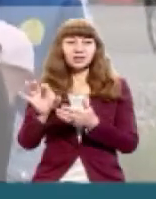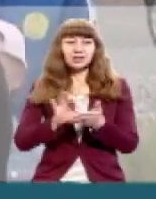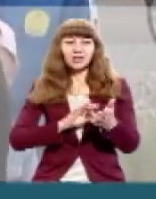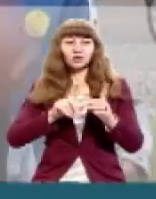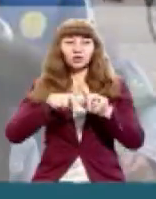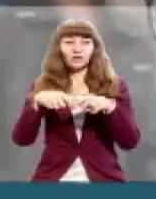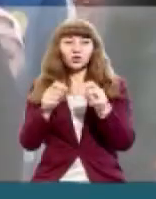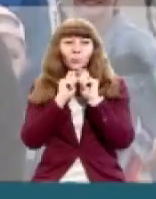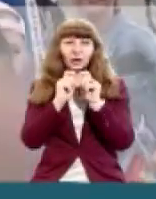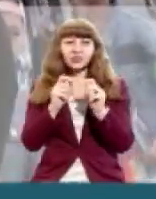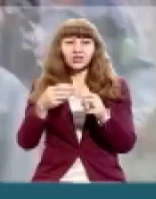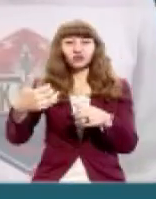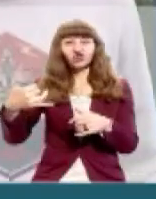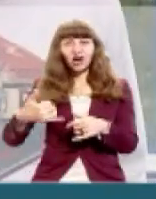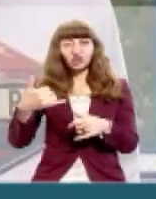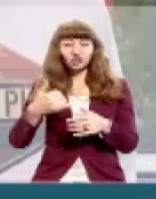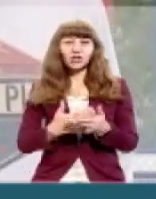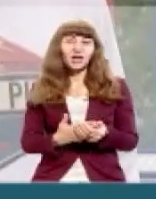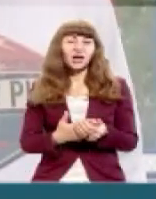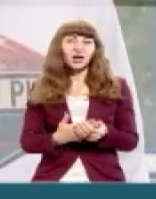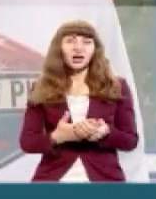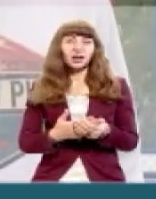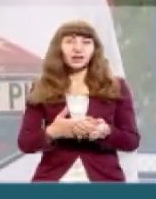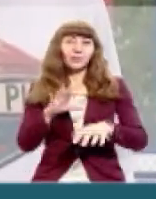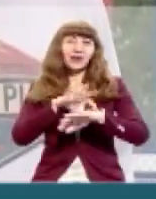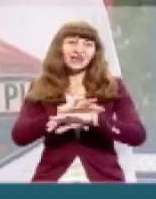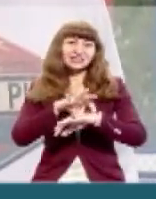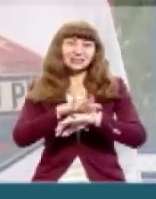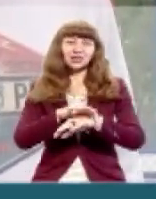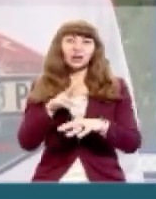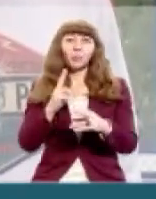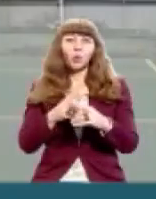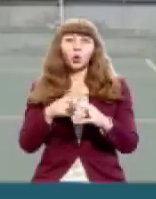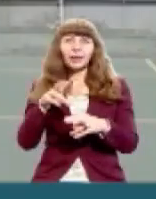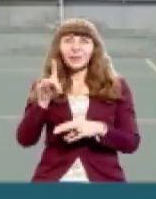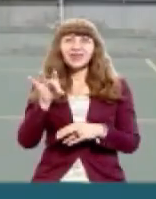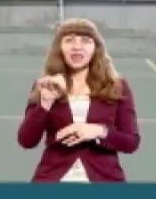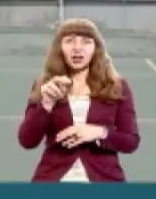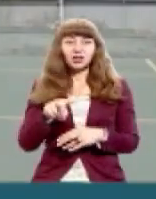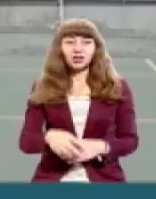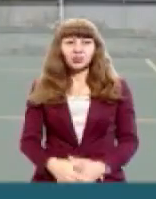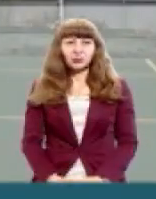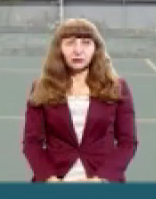ретінде Полиметал компаниясының маркасы белгіленген шынаяқ пен білезіктер табысталды.